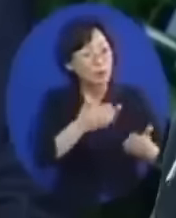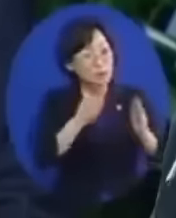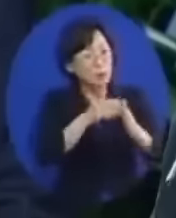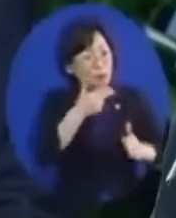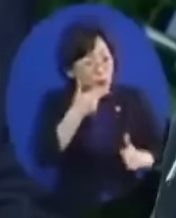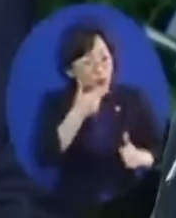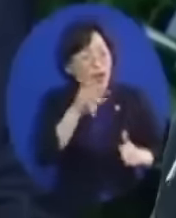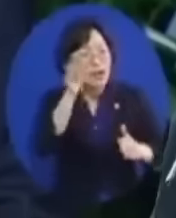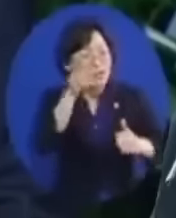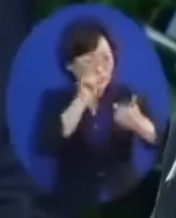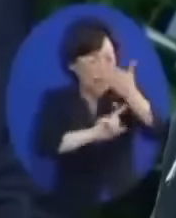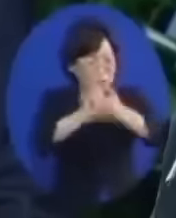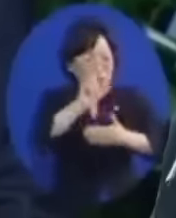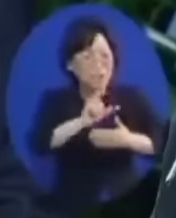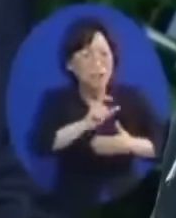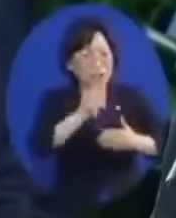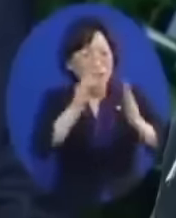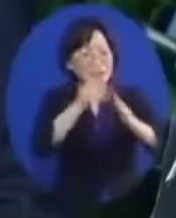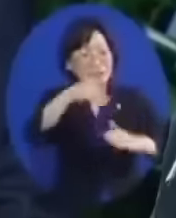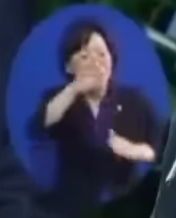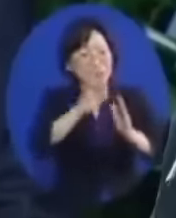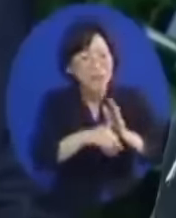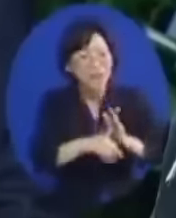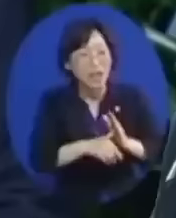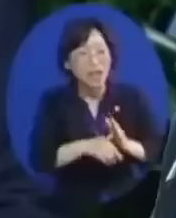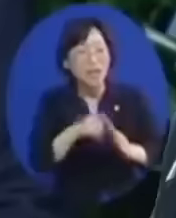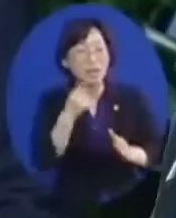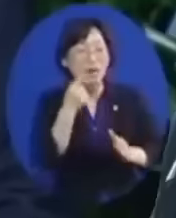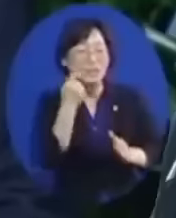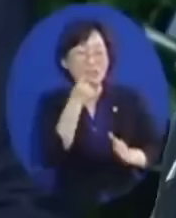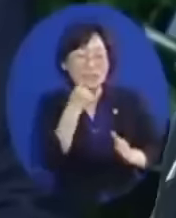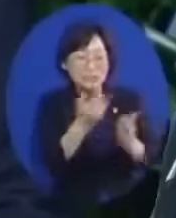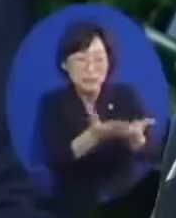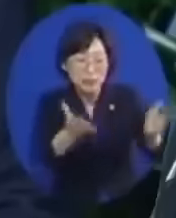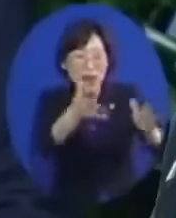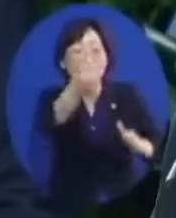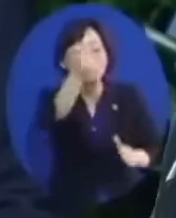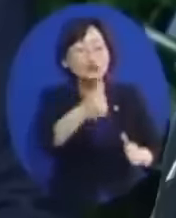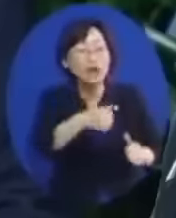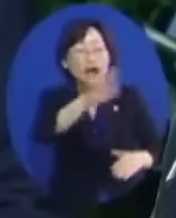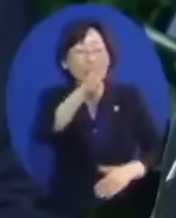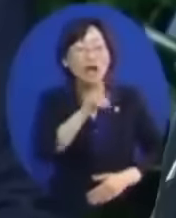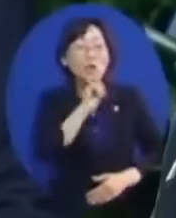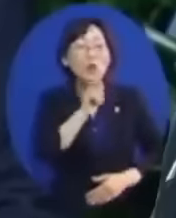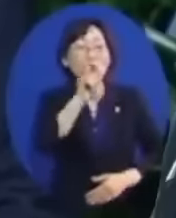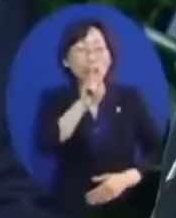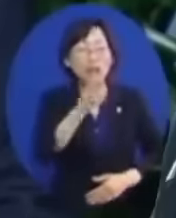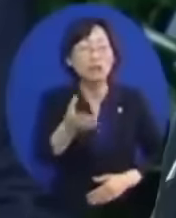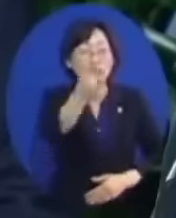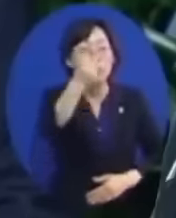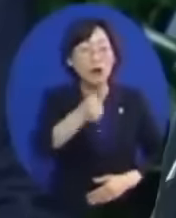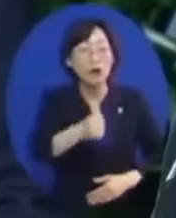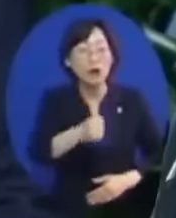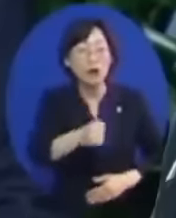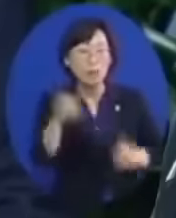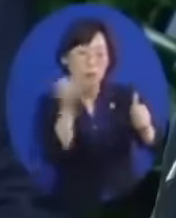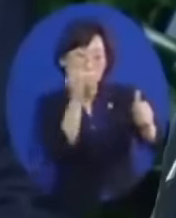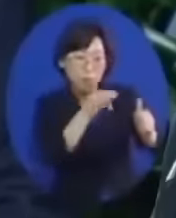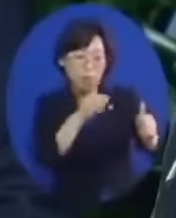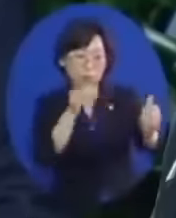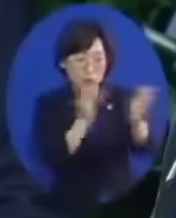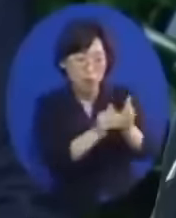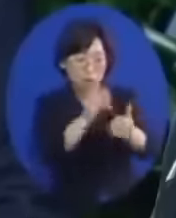내가 아침 자고 갈 때 은쟁반에 은촉대를 가져가면 돈 좀 될 테니까 은쟁반에 은촉대를 가져가려 했는데 아침에 내가 그 방에